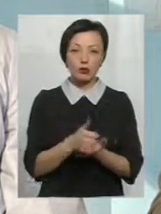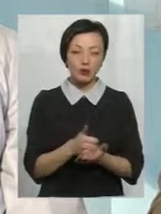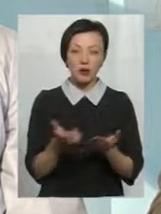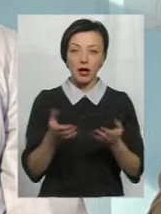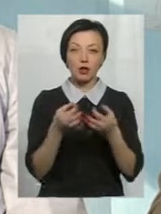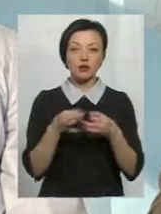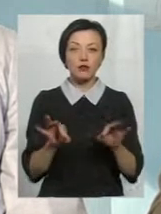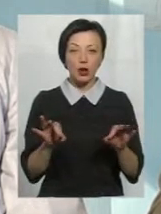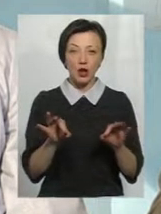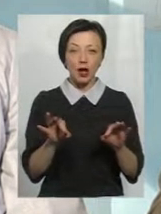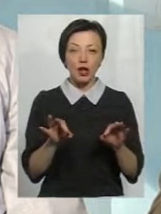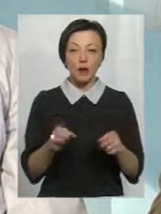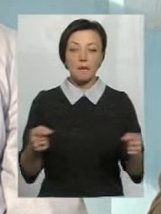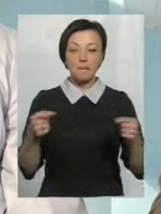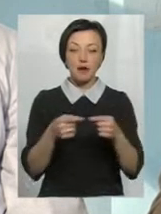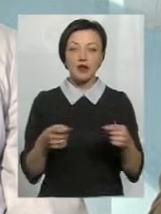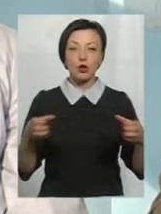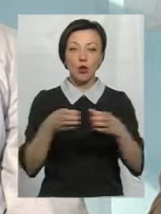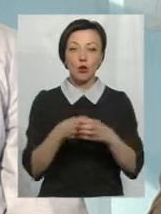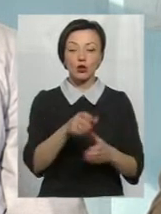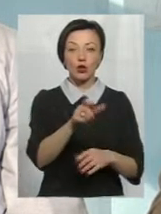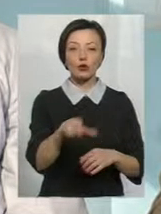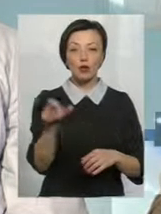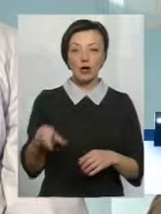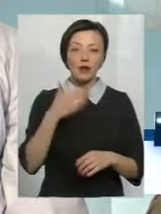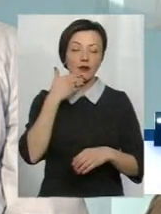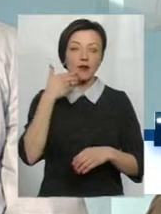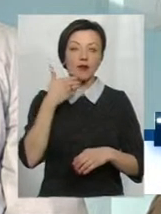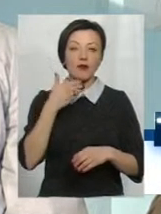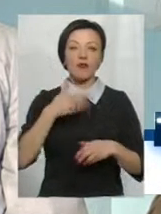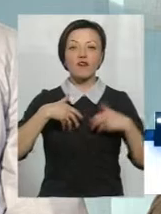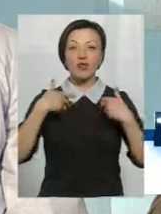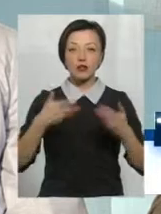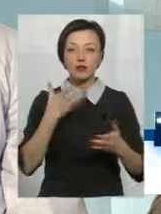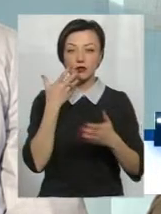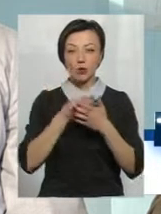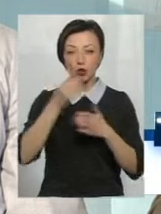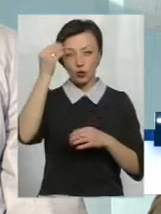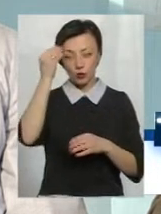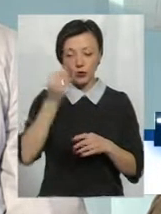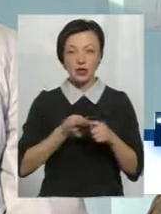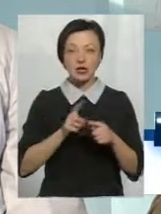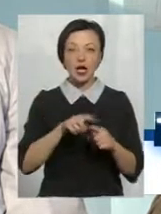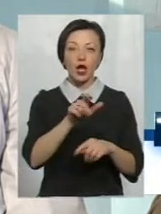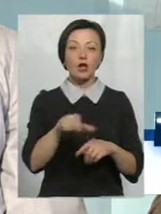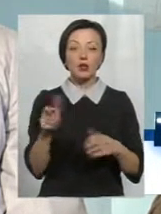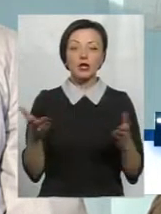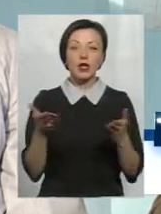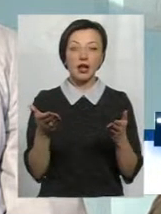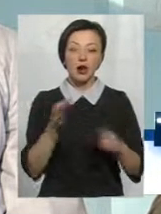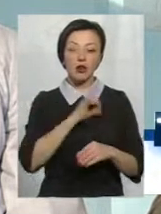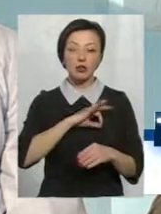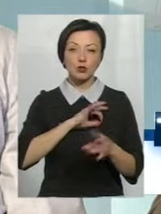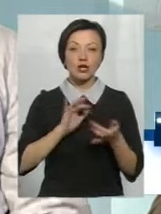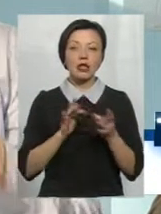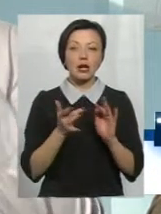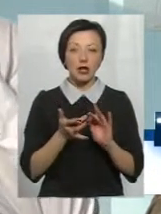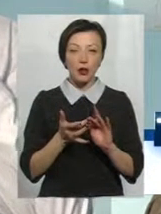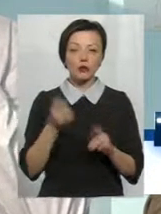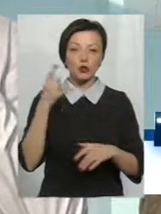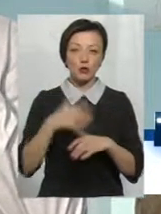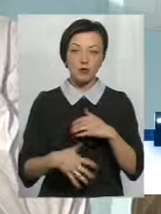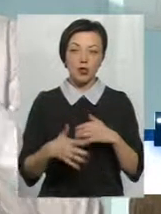який дозволяє певній когорті людей висловити свою думку. Я говорю певну когорту, це люди, які саме користуються інтернетом, тому що ми розуміємо,